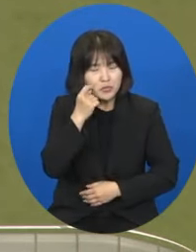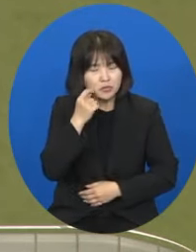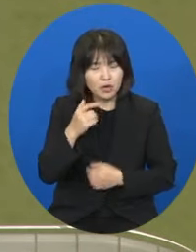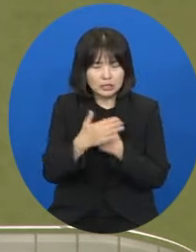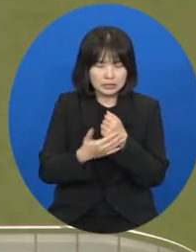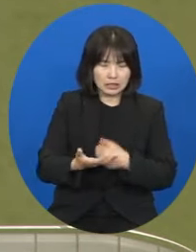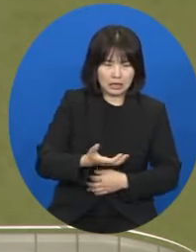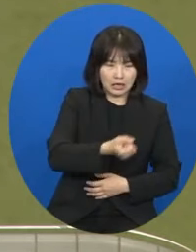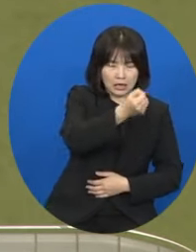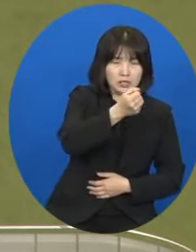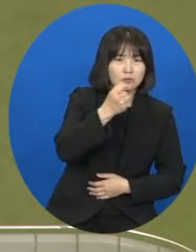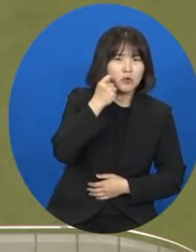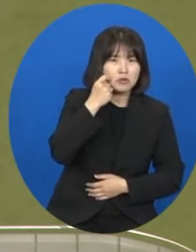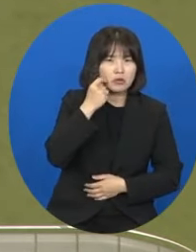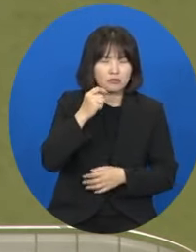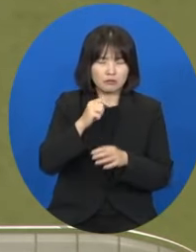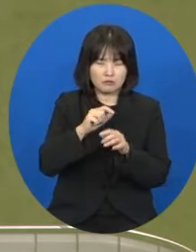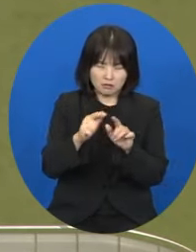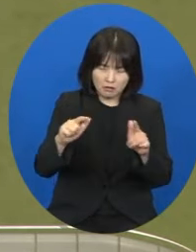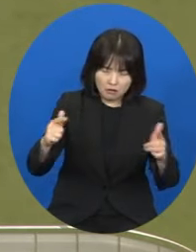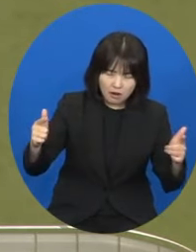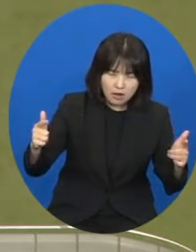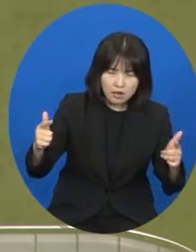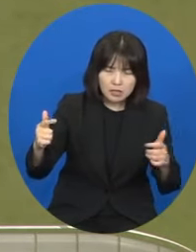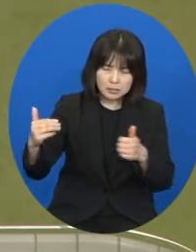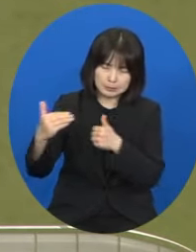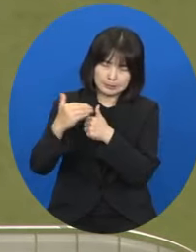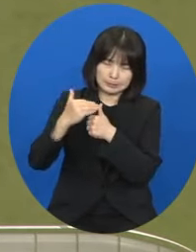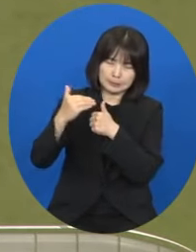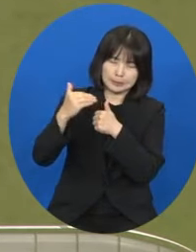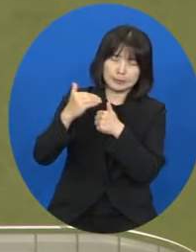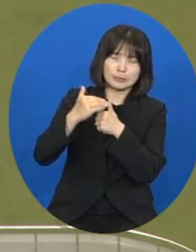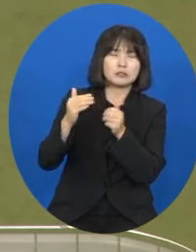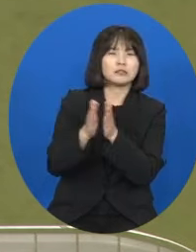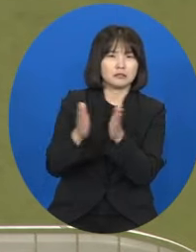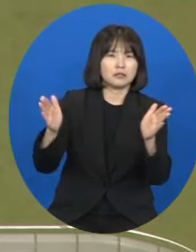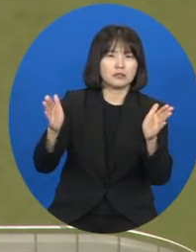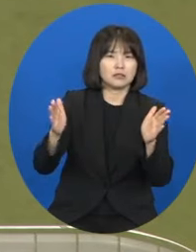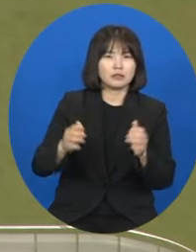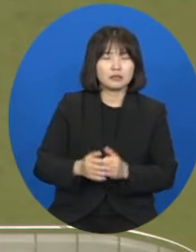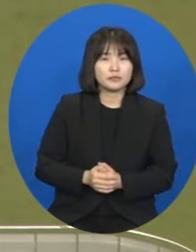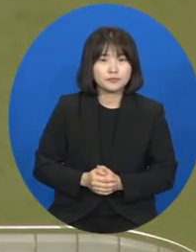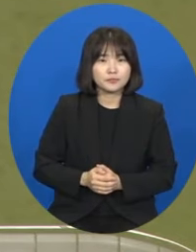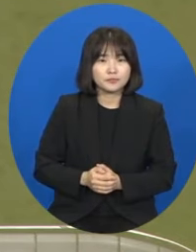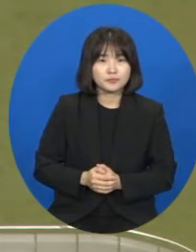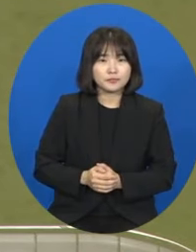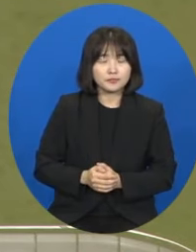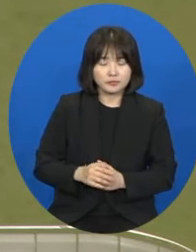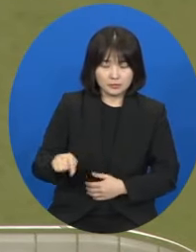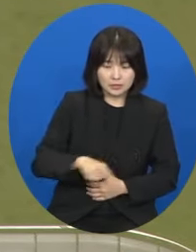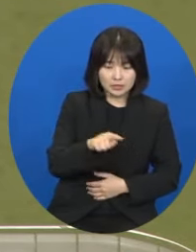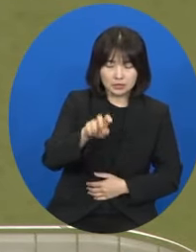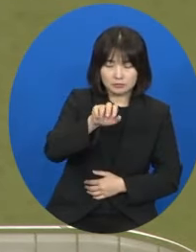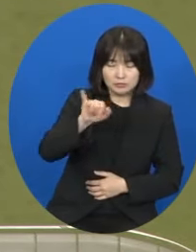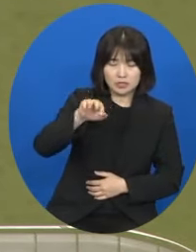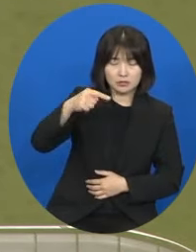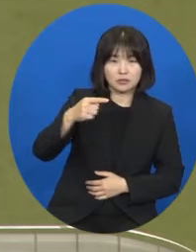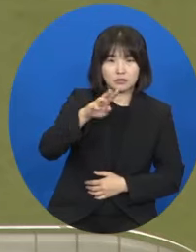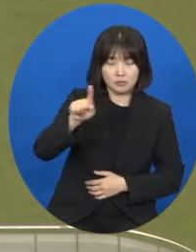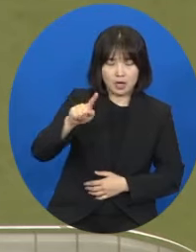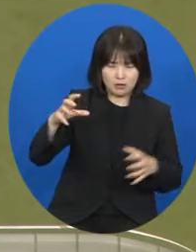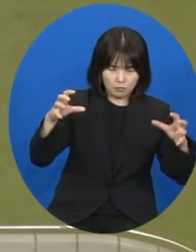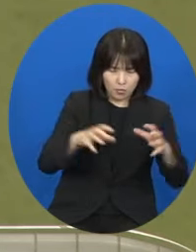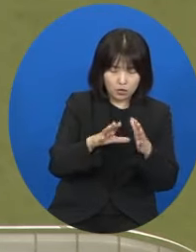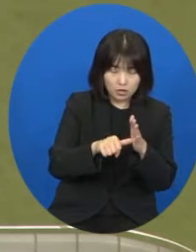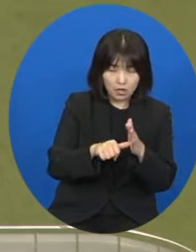누리지 못하도록 온갖 방식을 통해서 방해를 하게 될 것입니다. 바로 이들이 미스바에 모여있을 때 누가 쳐들어옵니까?